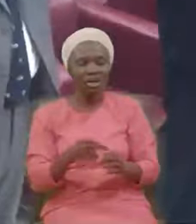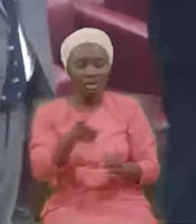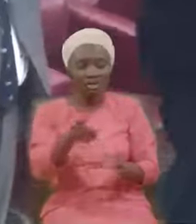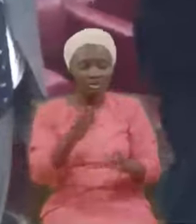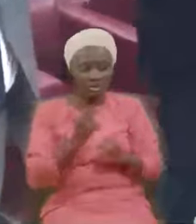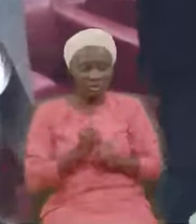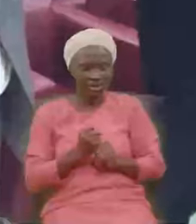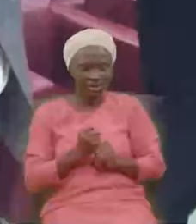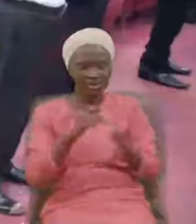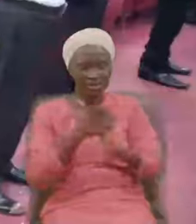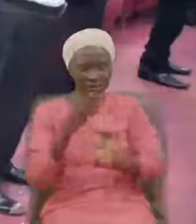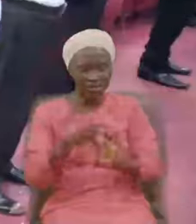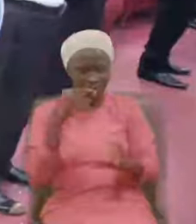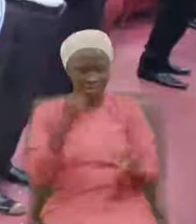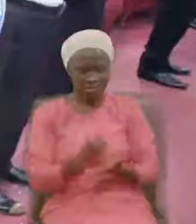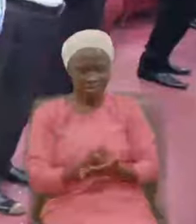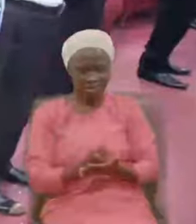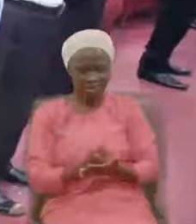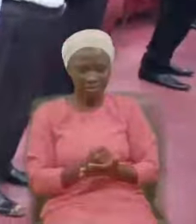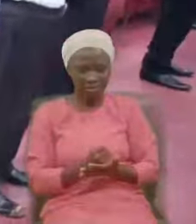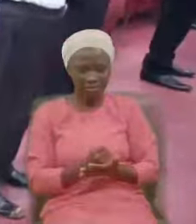Recevez au nom de Jésus-Christ.